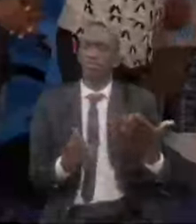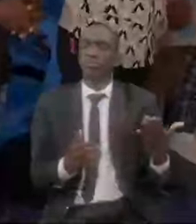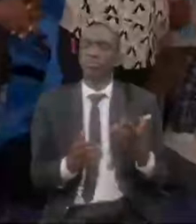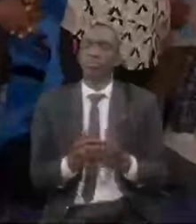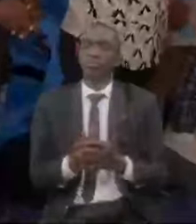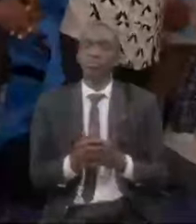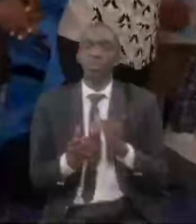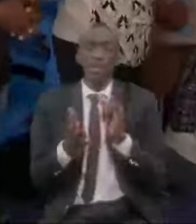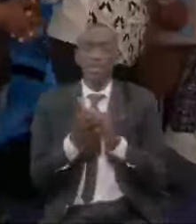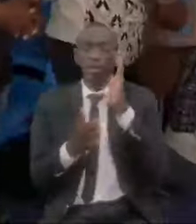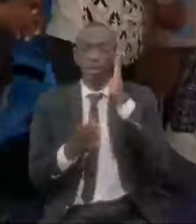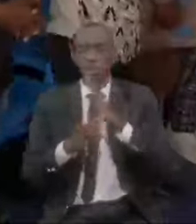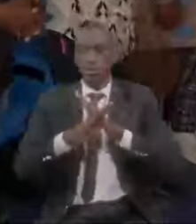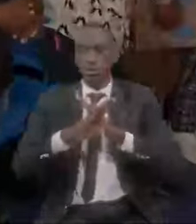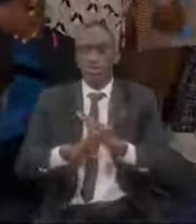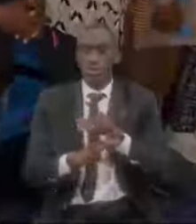Tout ce qui va t'empêcher